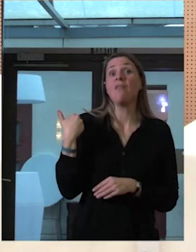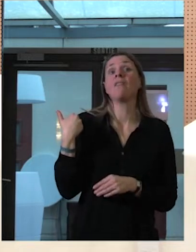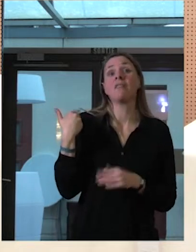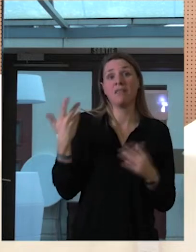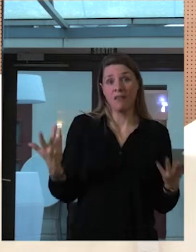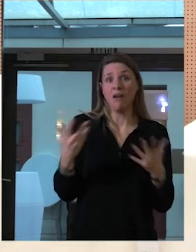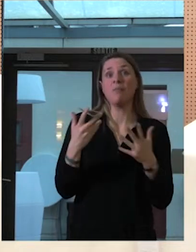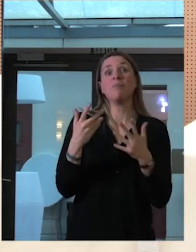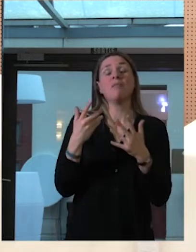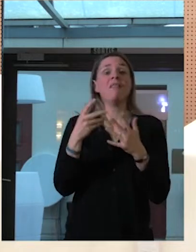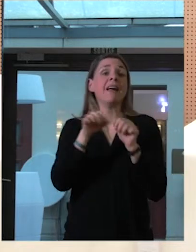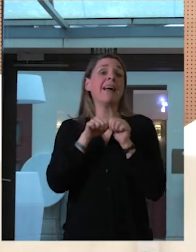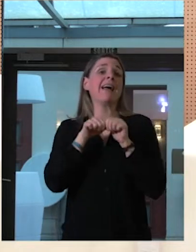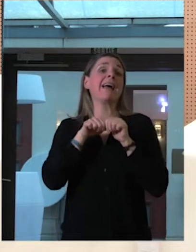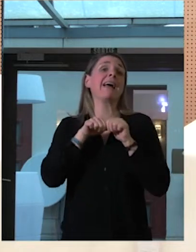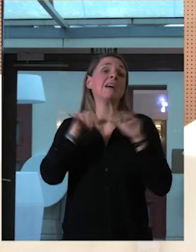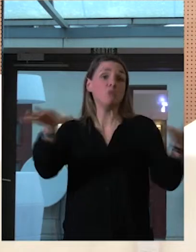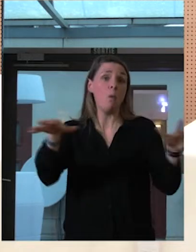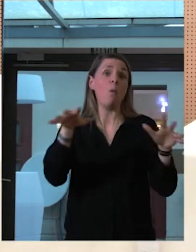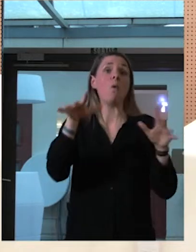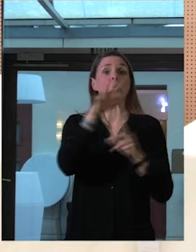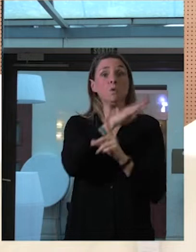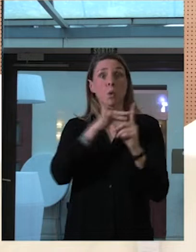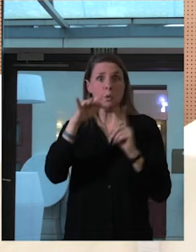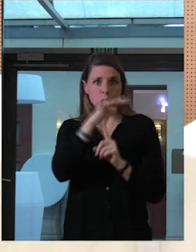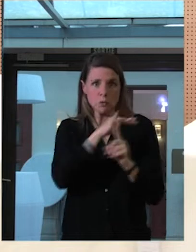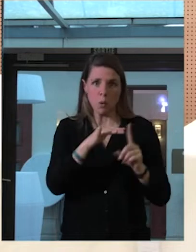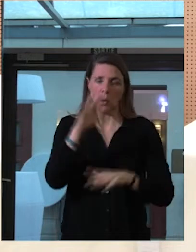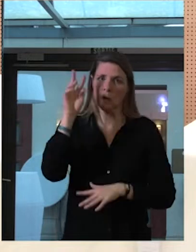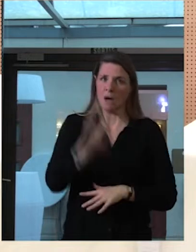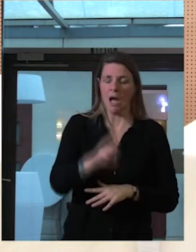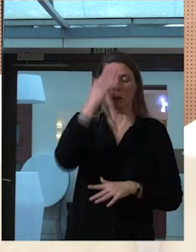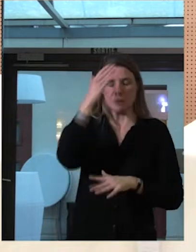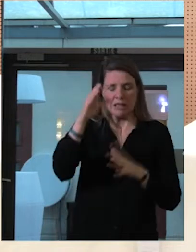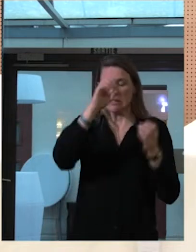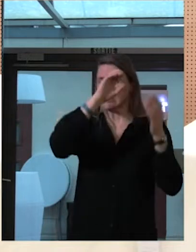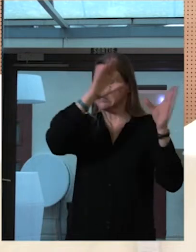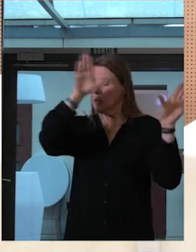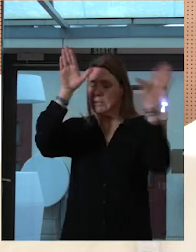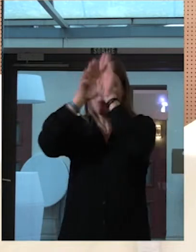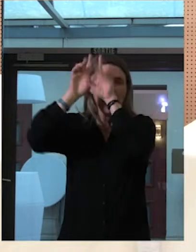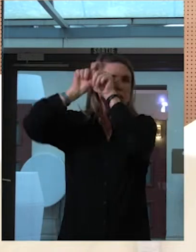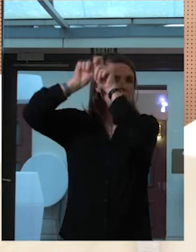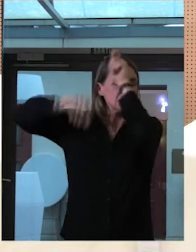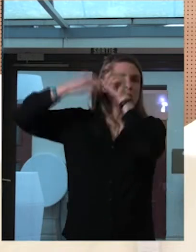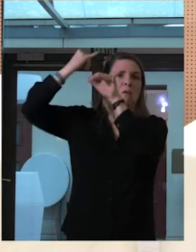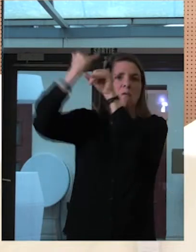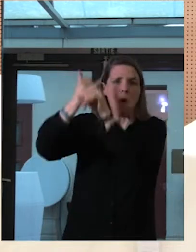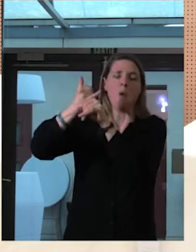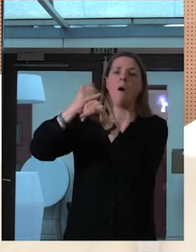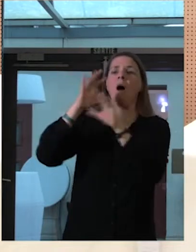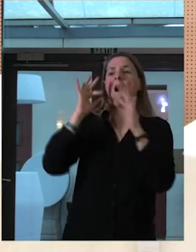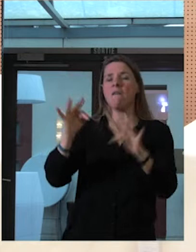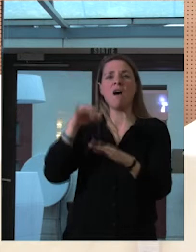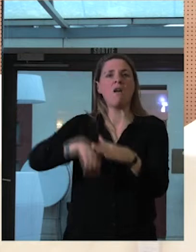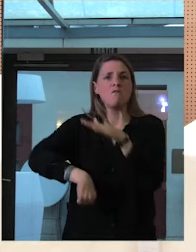des réseaux sociaux, que je me suis rendu compte de l'ampleur des stéréotypes et en fait des idées reçues sur le football et sur la place des